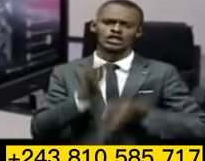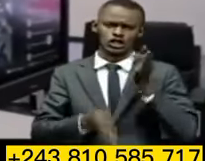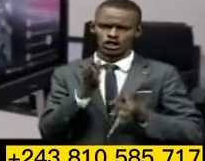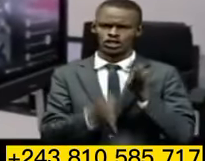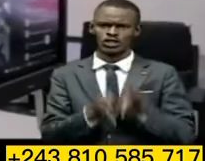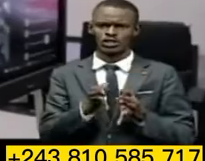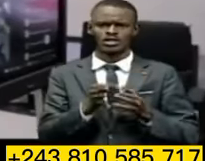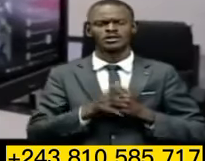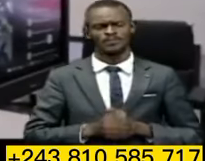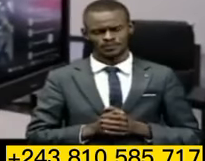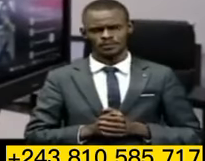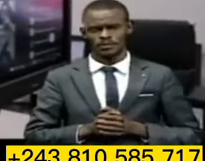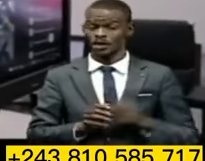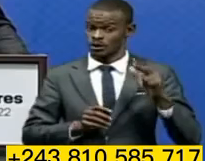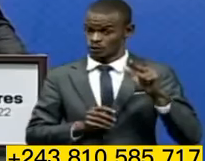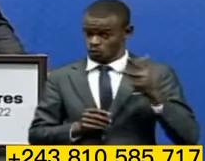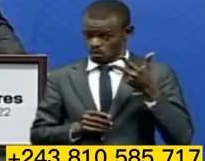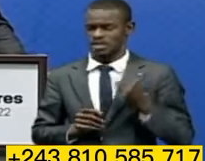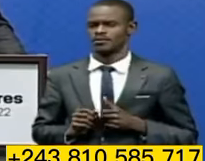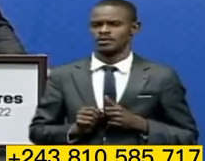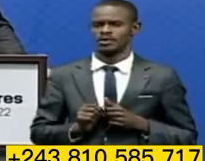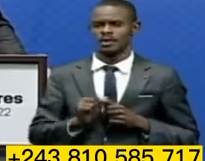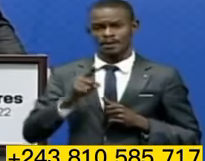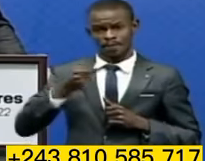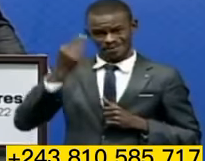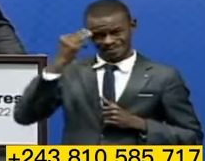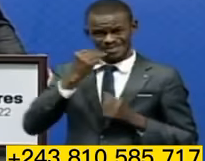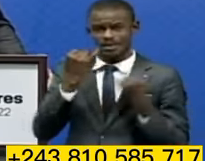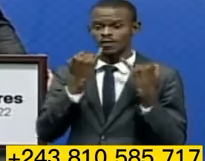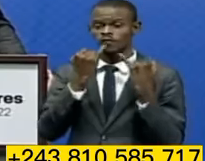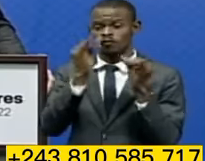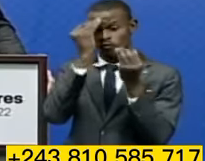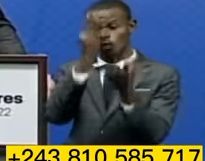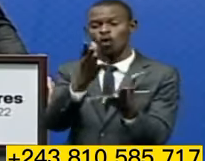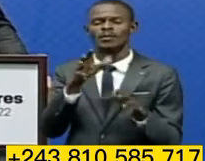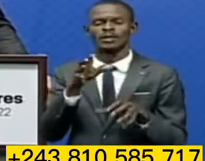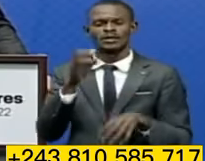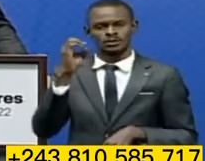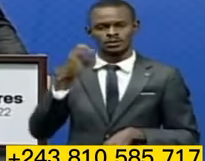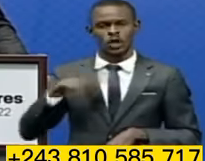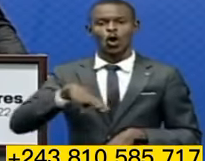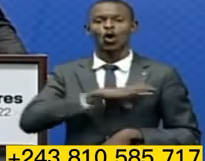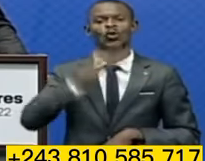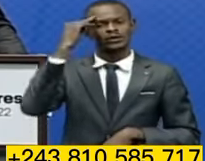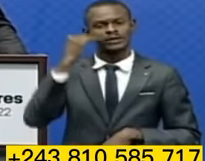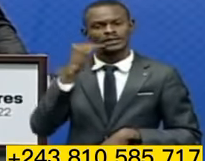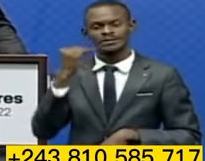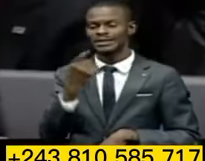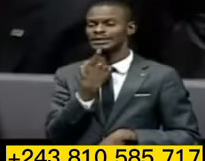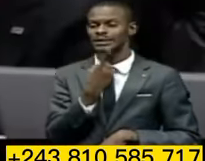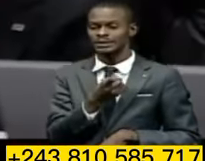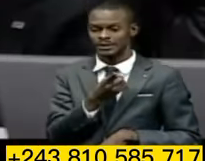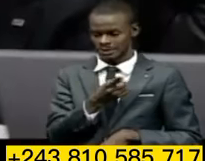justice. En troisième lieu, le Premier ministre a informé le Conseil qu'il a conduit une délégation composée de